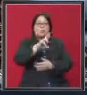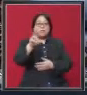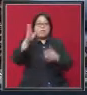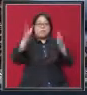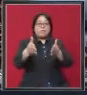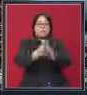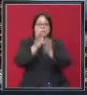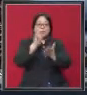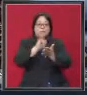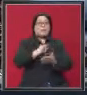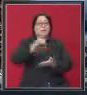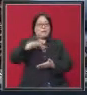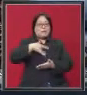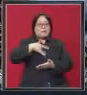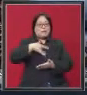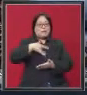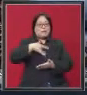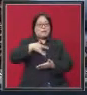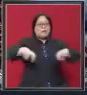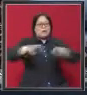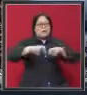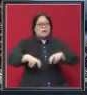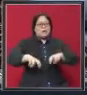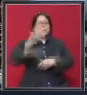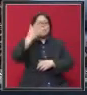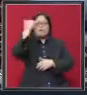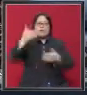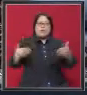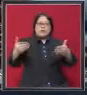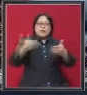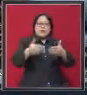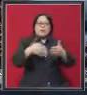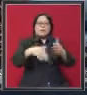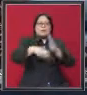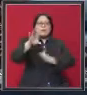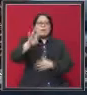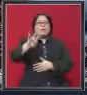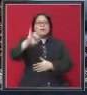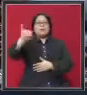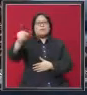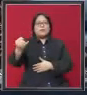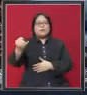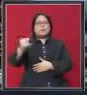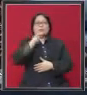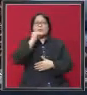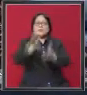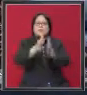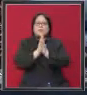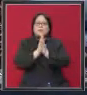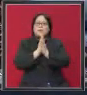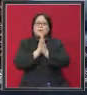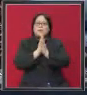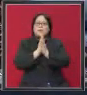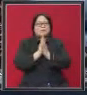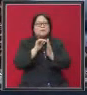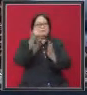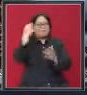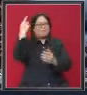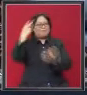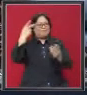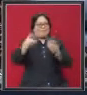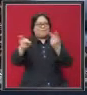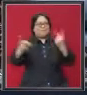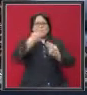pohon, saya rasa kena buat kajian mengapa ada hampir lebih 7 juta tak pohon, tak munasabah